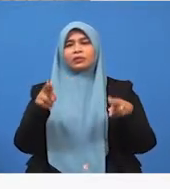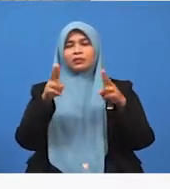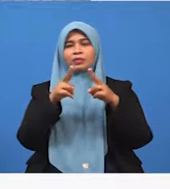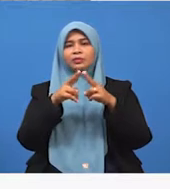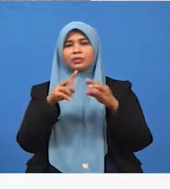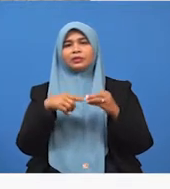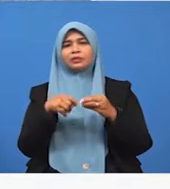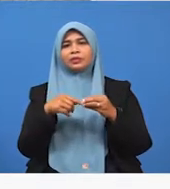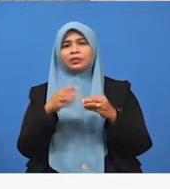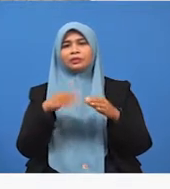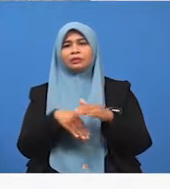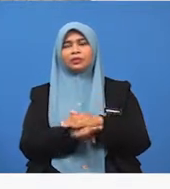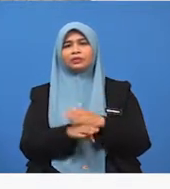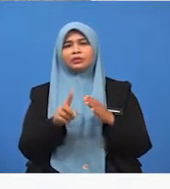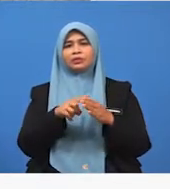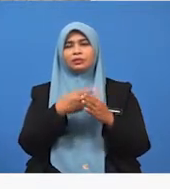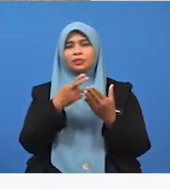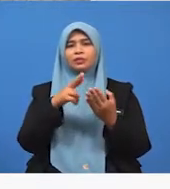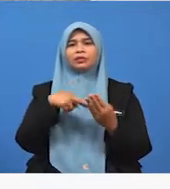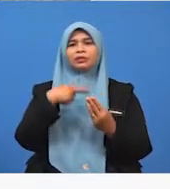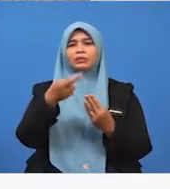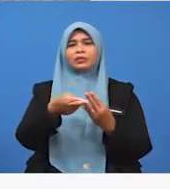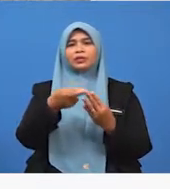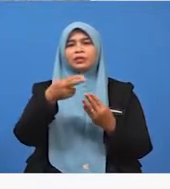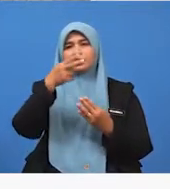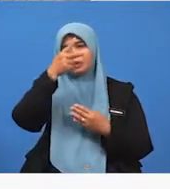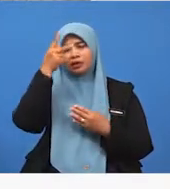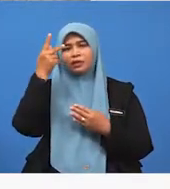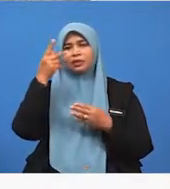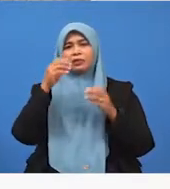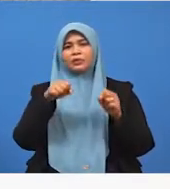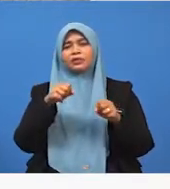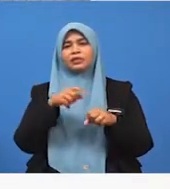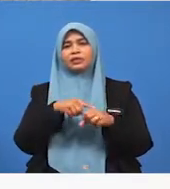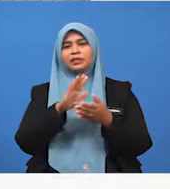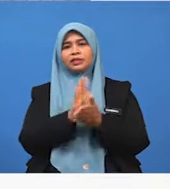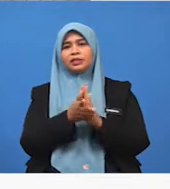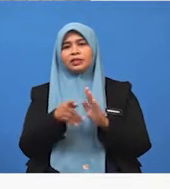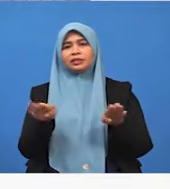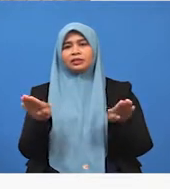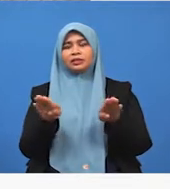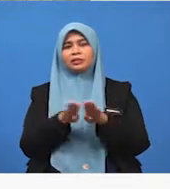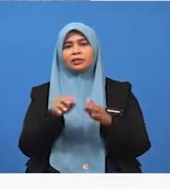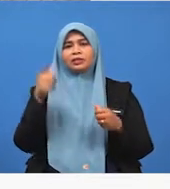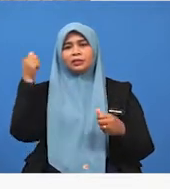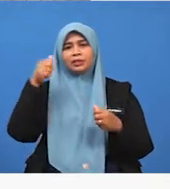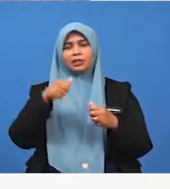sebagai peringatan tentang kemuliaan Al-Quran yang menjadi pegangan kita.